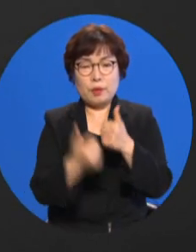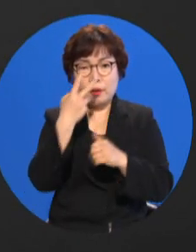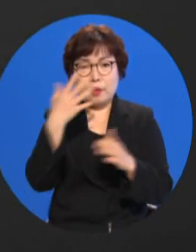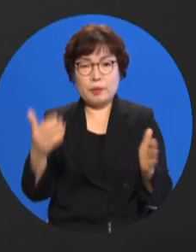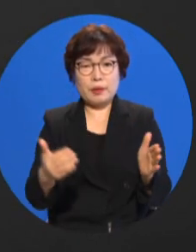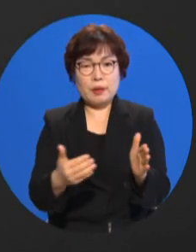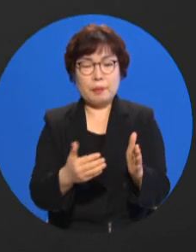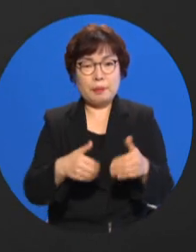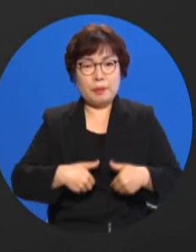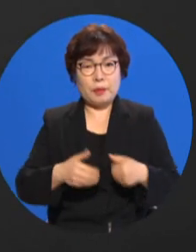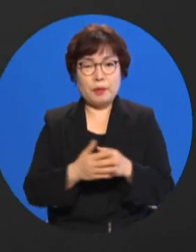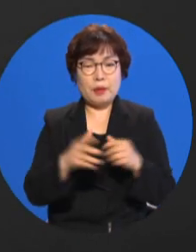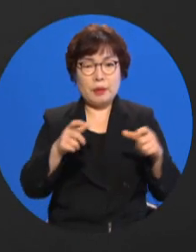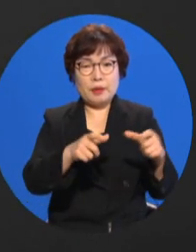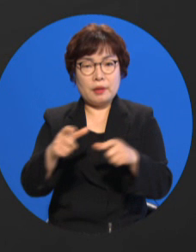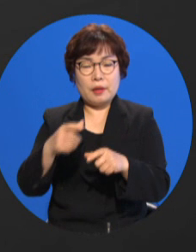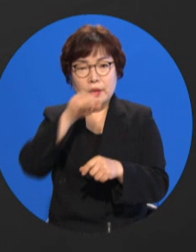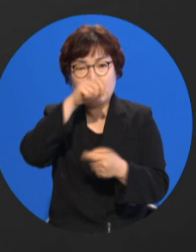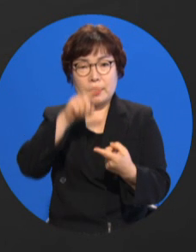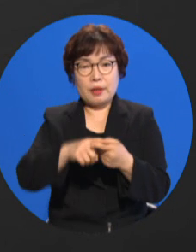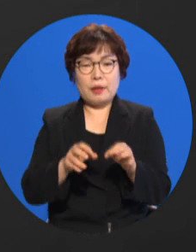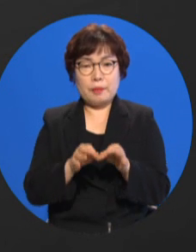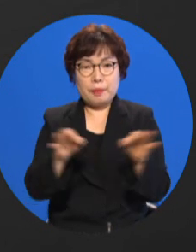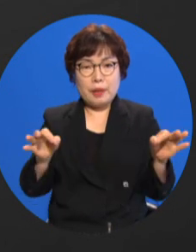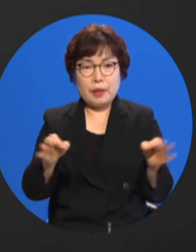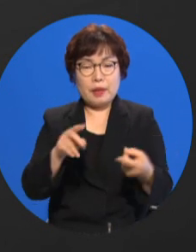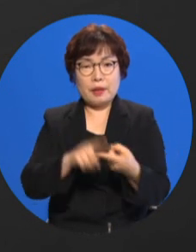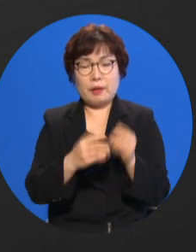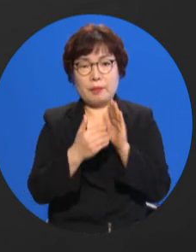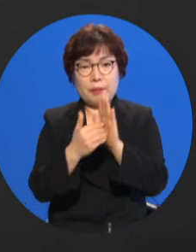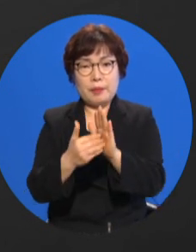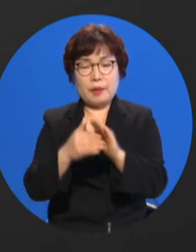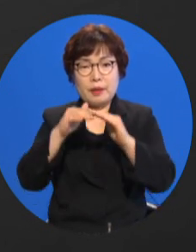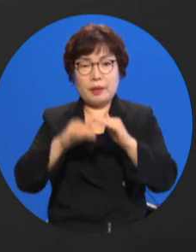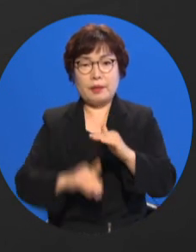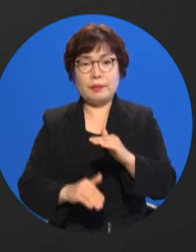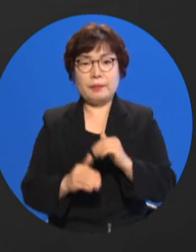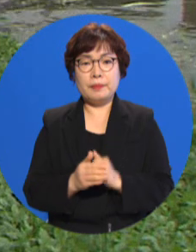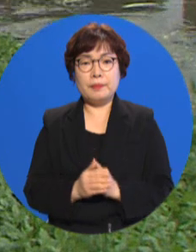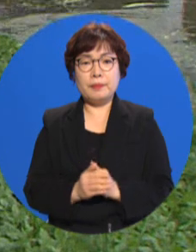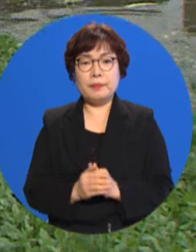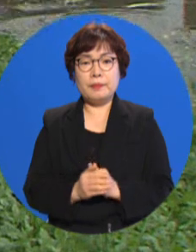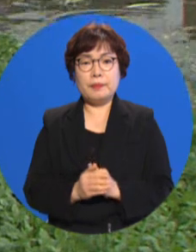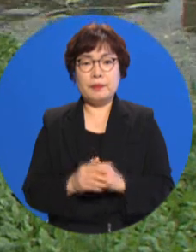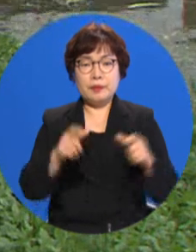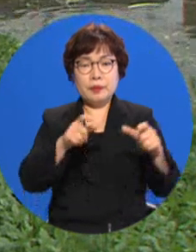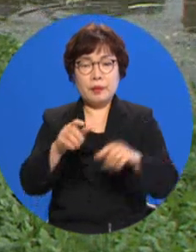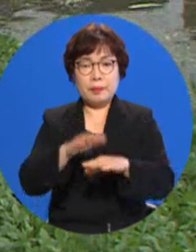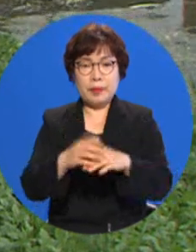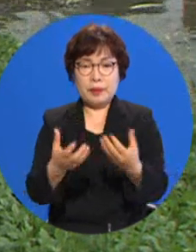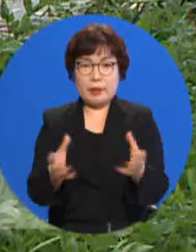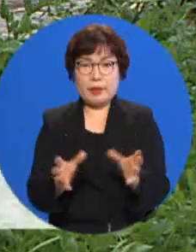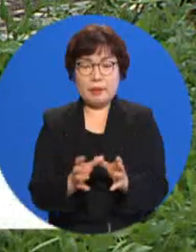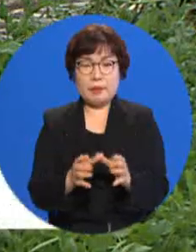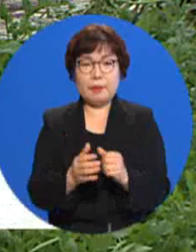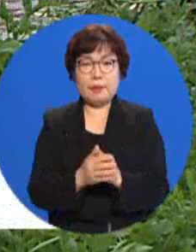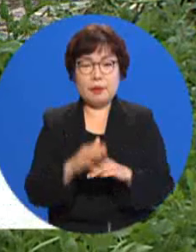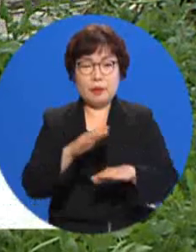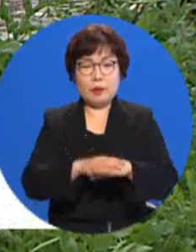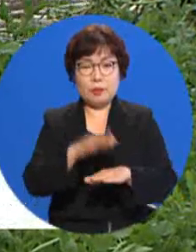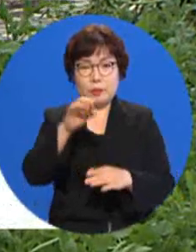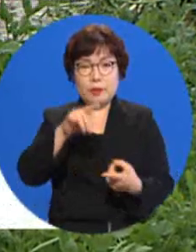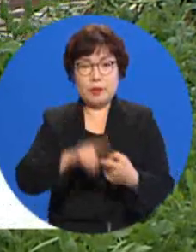거쳐야 한다며 지자체의 예산 배정과 집행을 막고 있다는 내용입니다. 지역 농민단체 역시